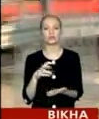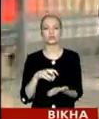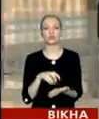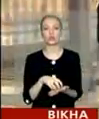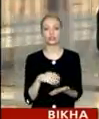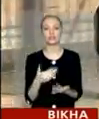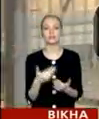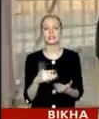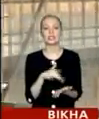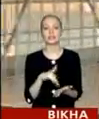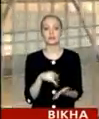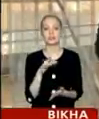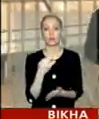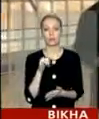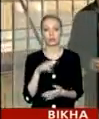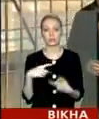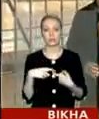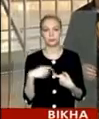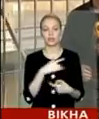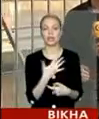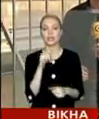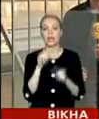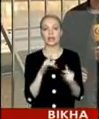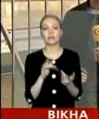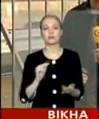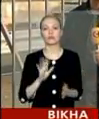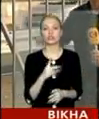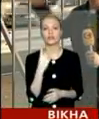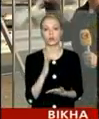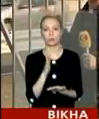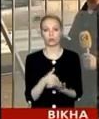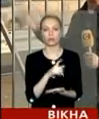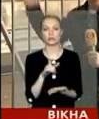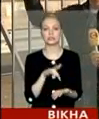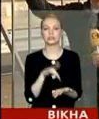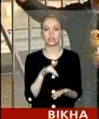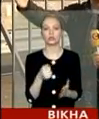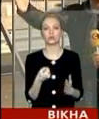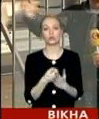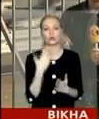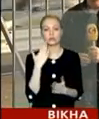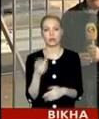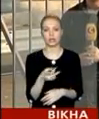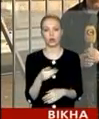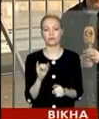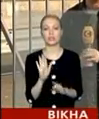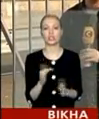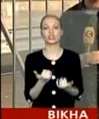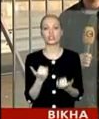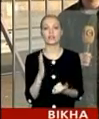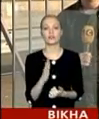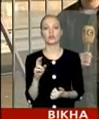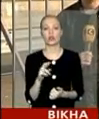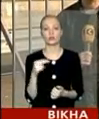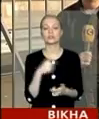столичним середмістям Поділ. Кілька років міст працює лише в одному напрямку – з центру до спальних районів. І лише для Віктора